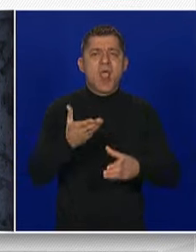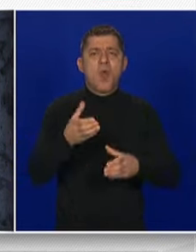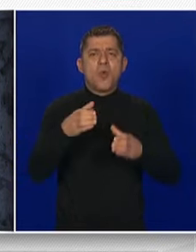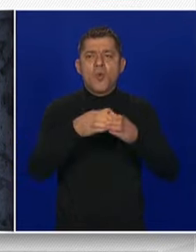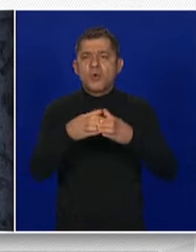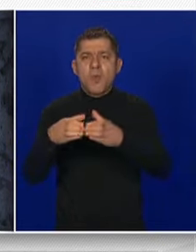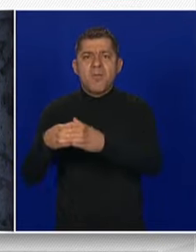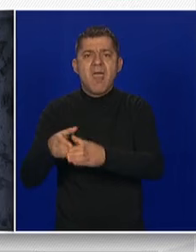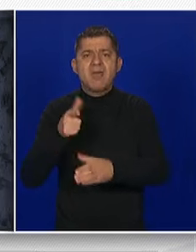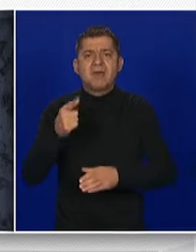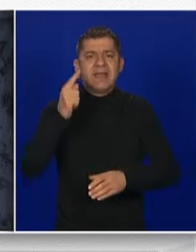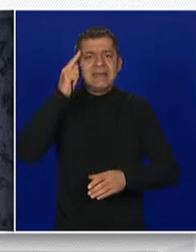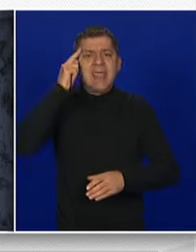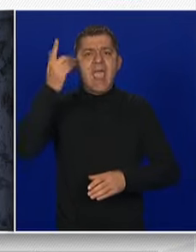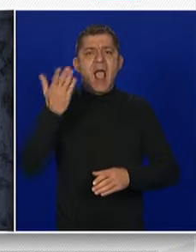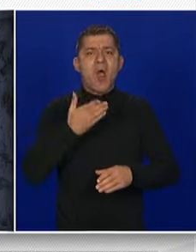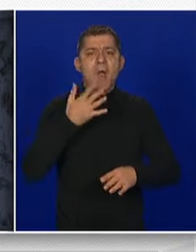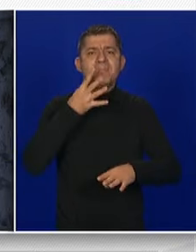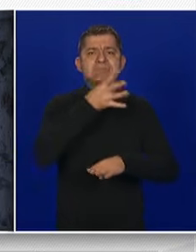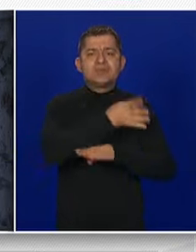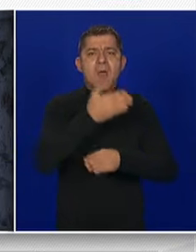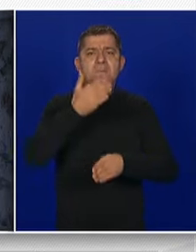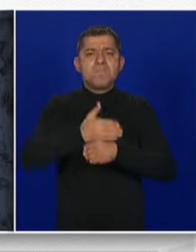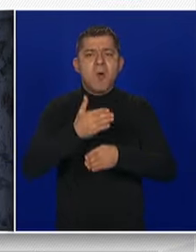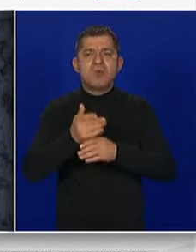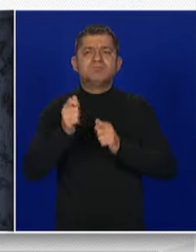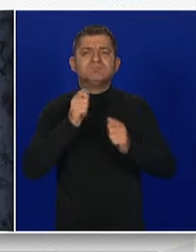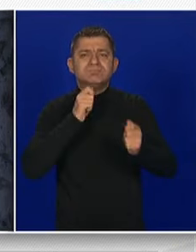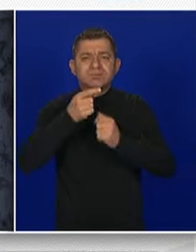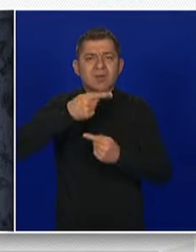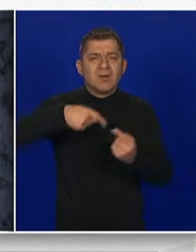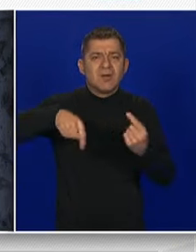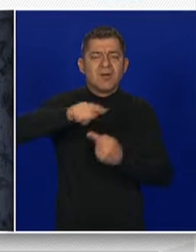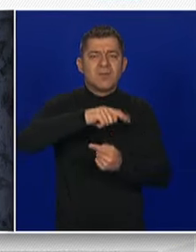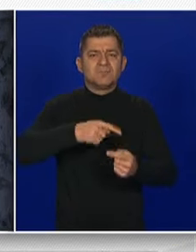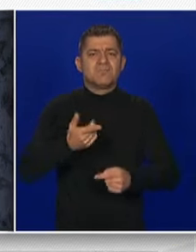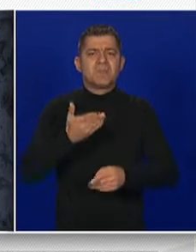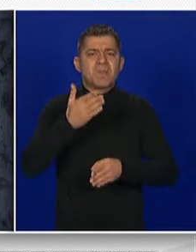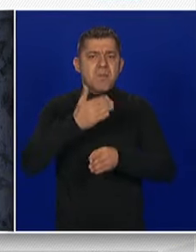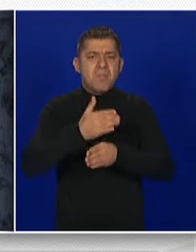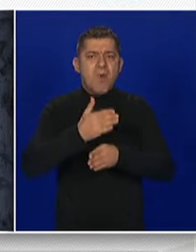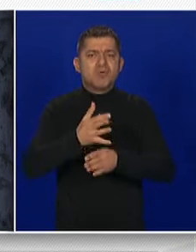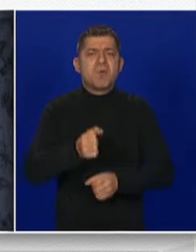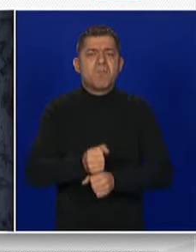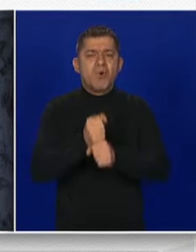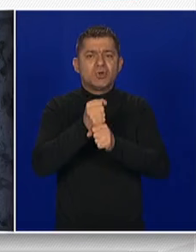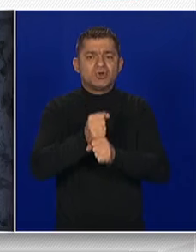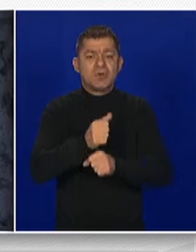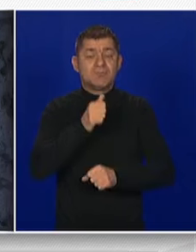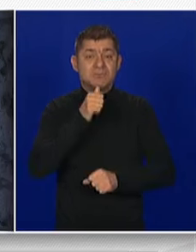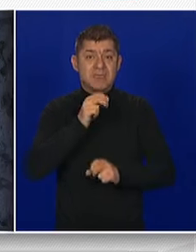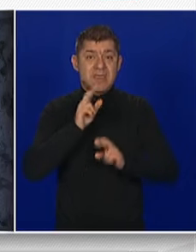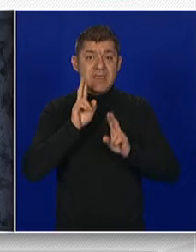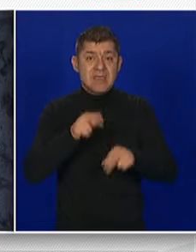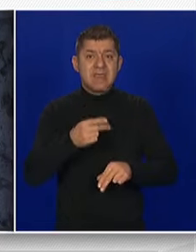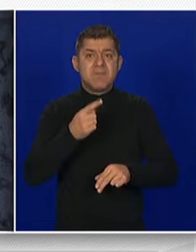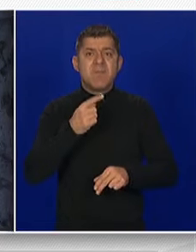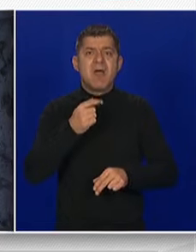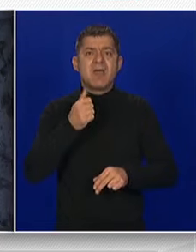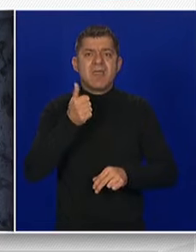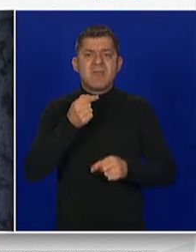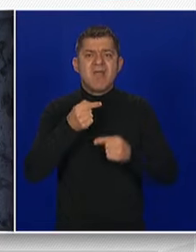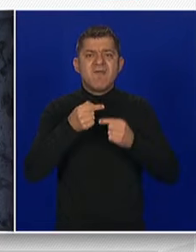sa idejom psihološke pomoći. Također razvijen je jedan aktivni oblik intervencije,